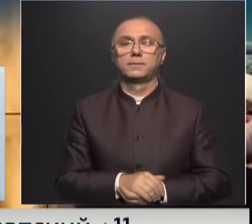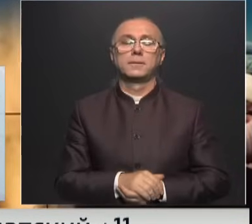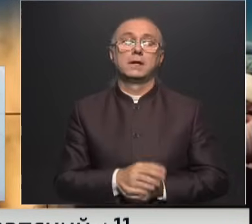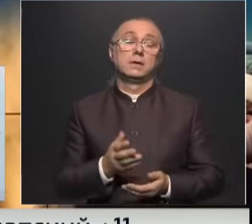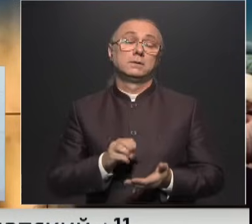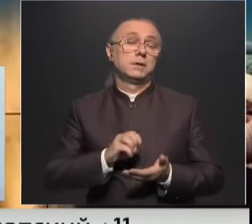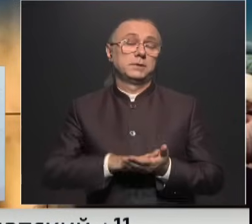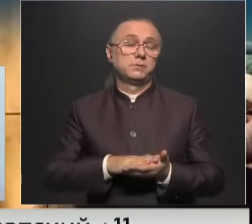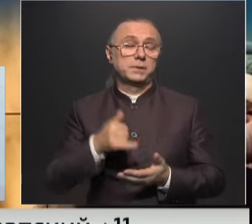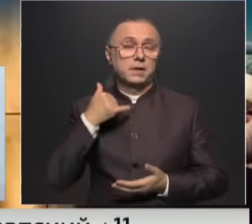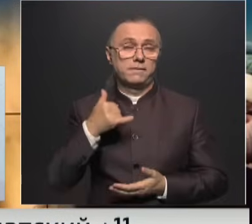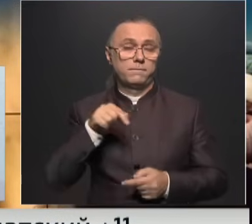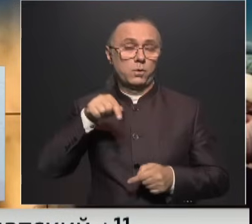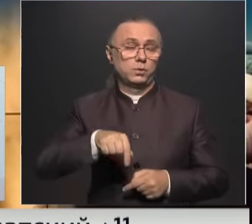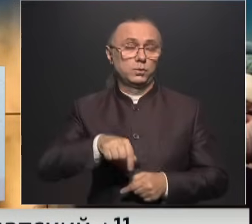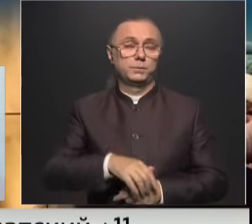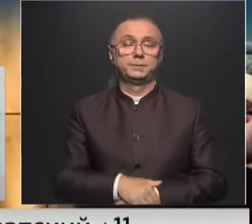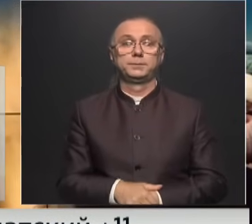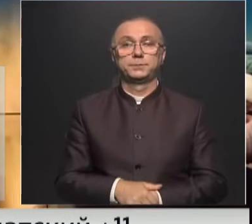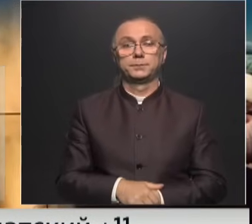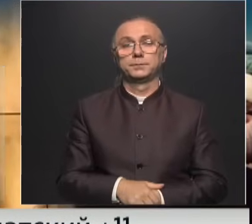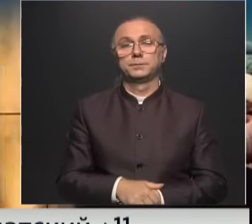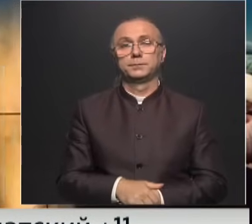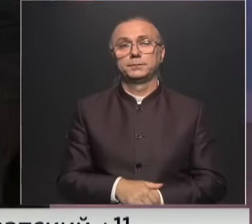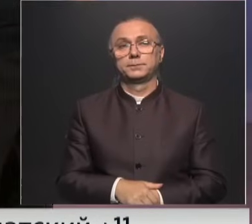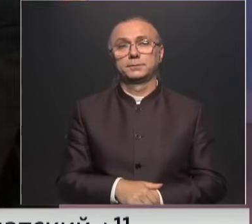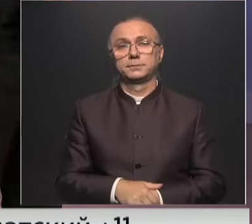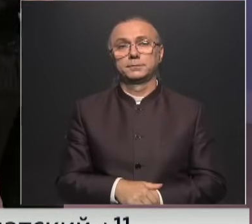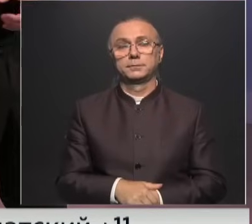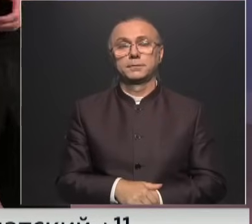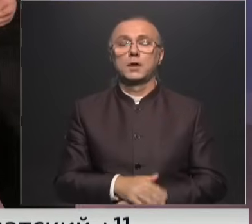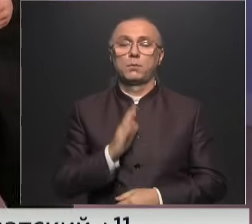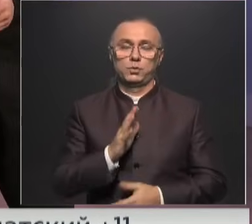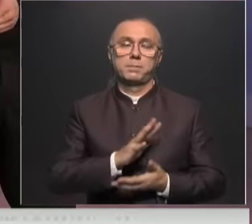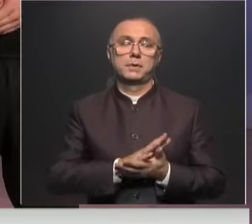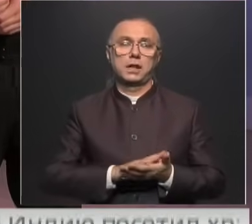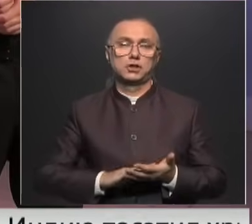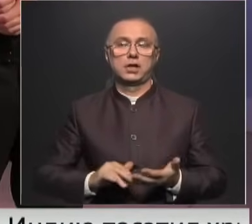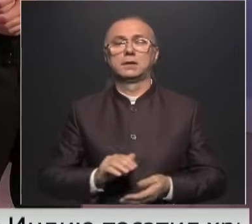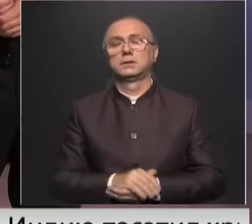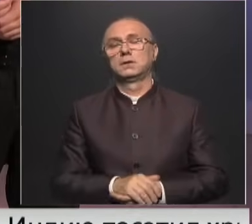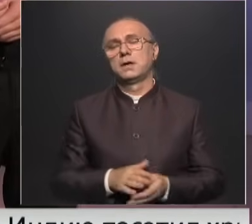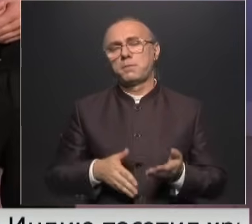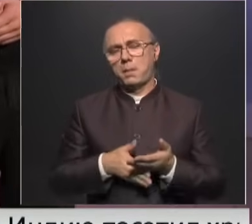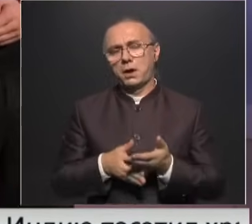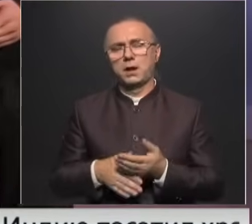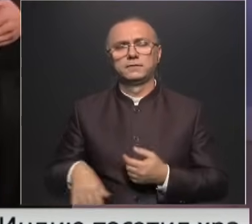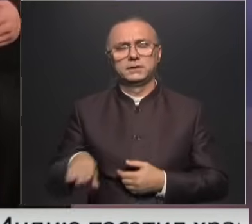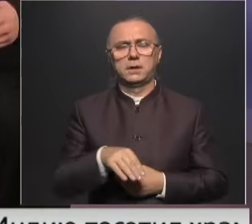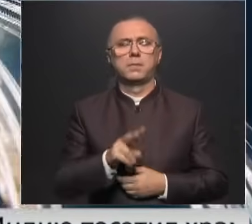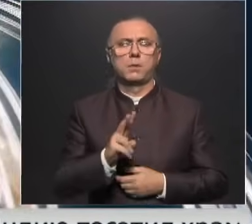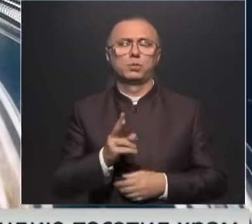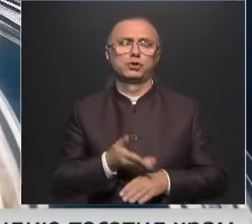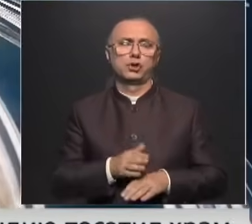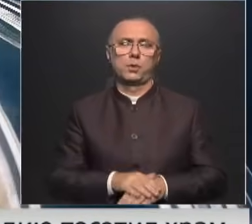телефону 8 800 70 70 222. Будем продолжать наши молитвы о мире и помогать тем, кому тяжело.